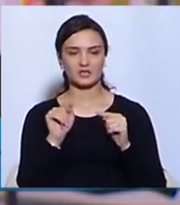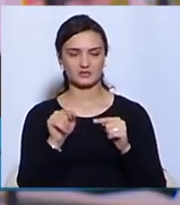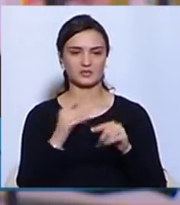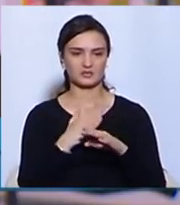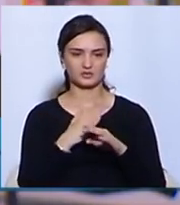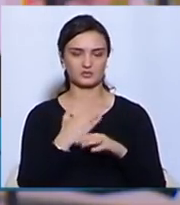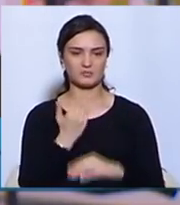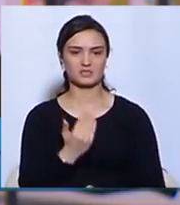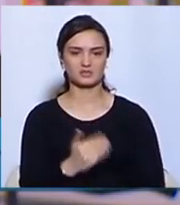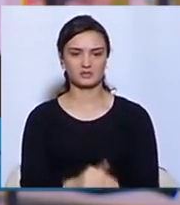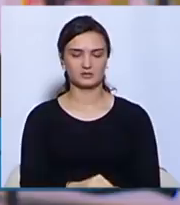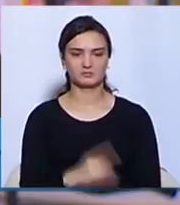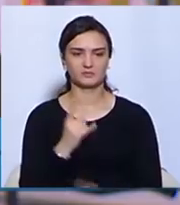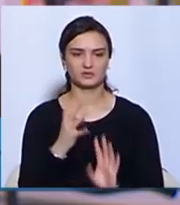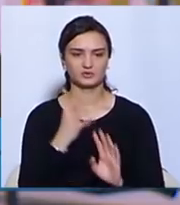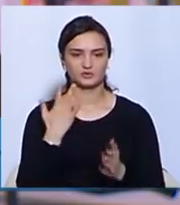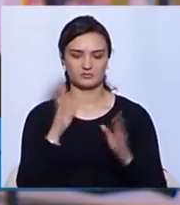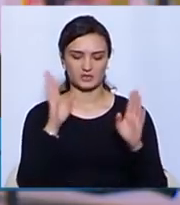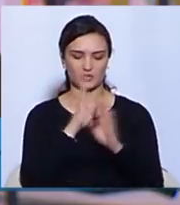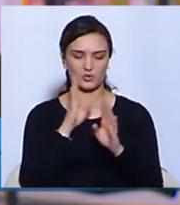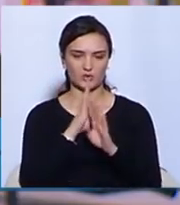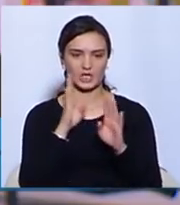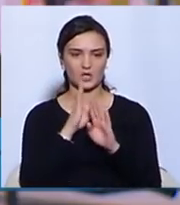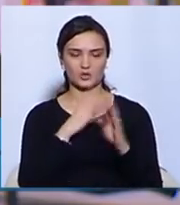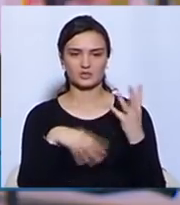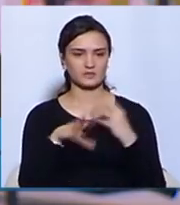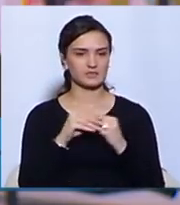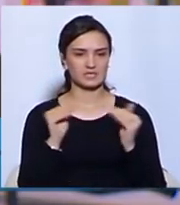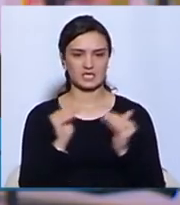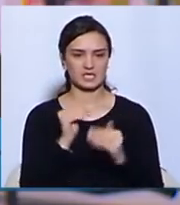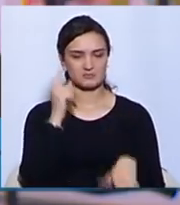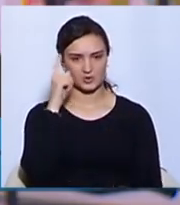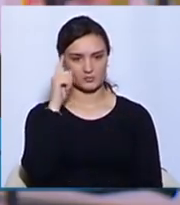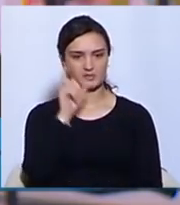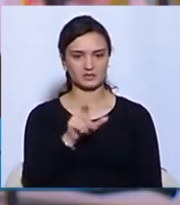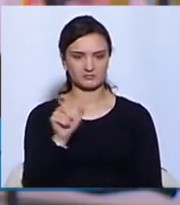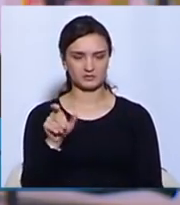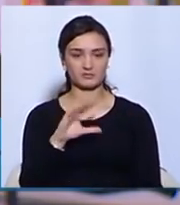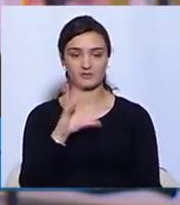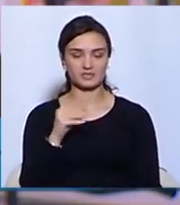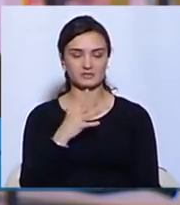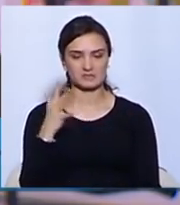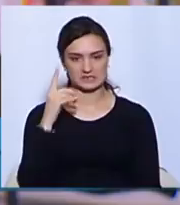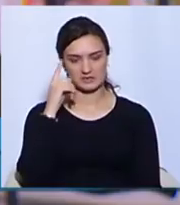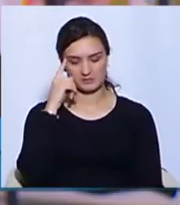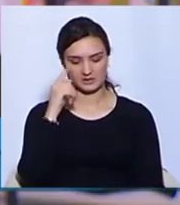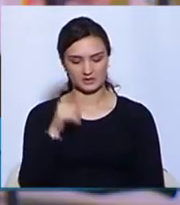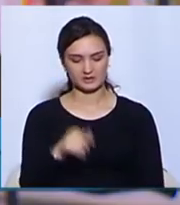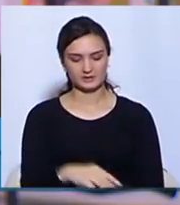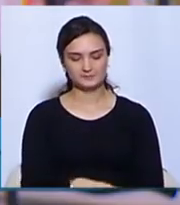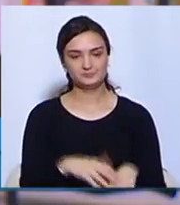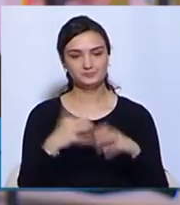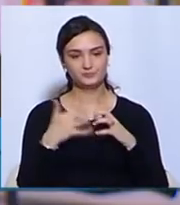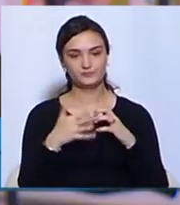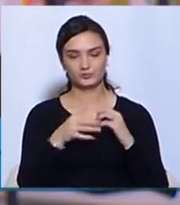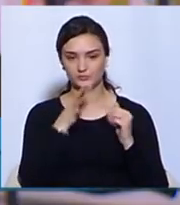მოქმედებს მასზე. პირველ რიგში ალბათ ეკოლოგია, ეკოლოგიაზე ყველაზე ნაკლებს ფიქრობენ ადამიანები და რა ყველაზე მეტი საფიქრალია.